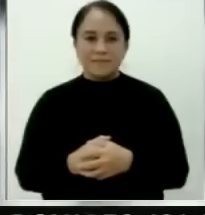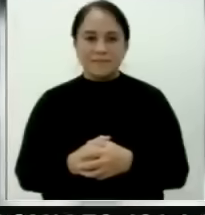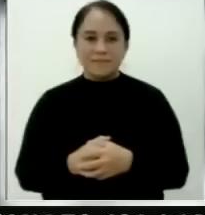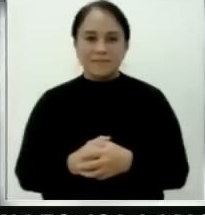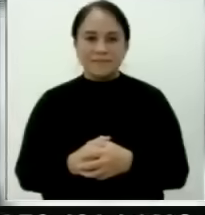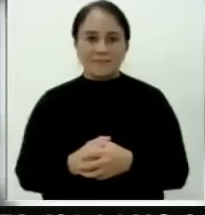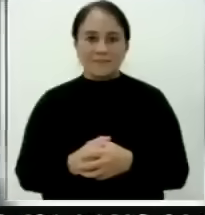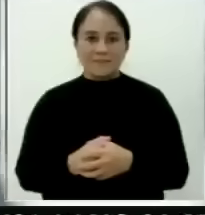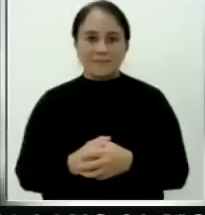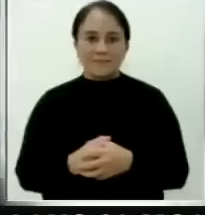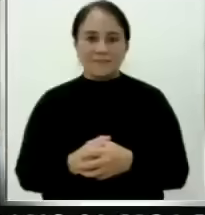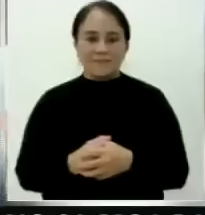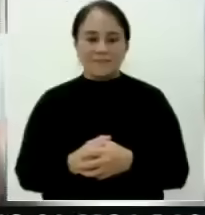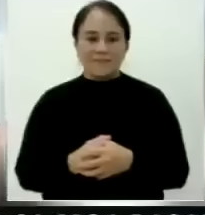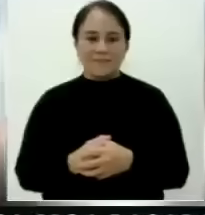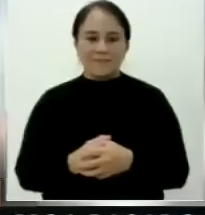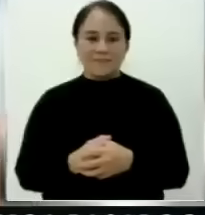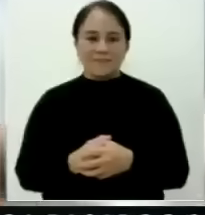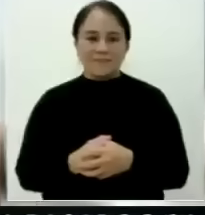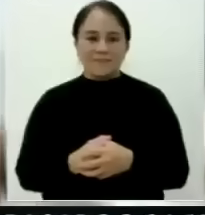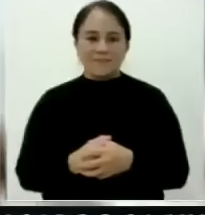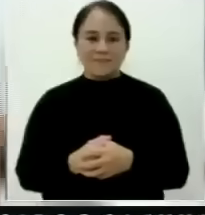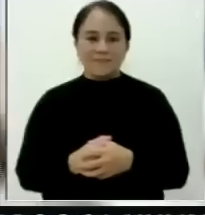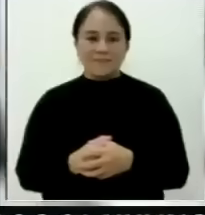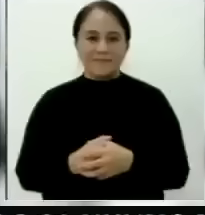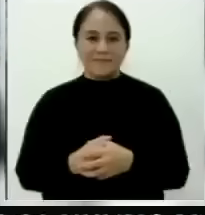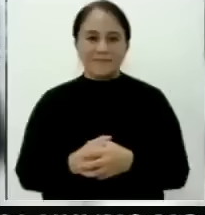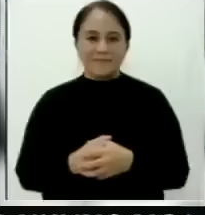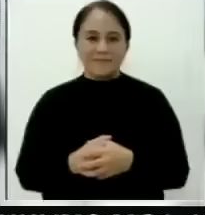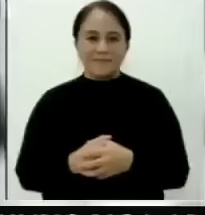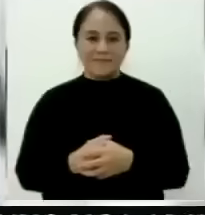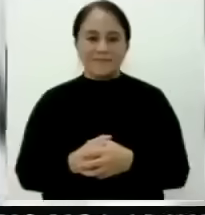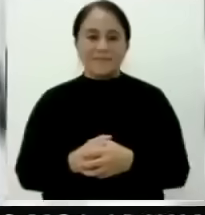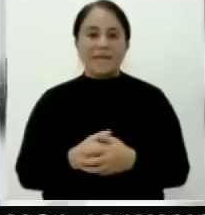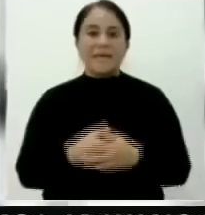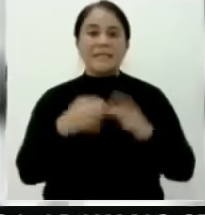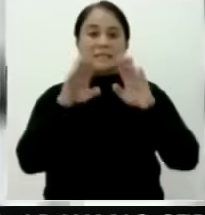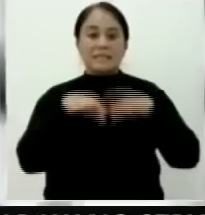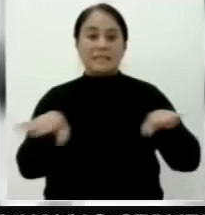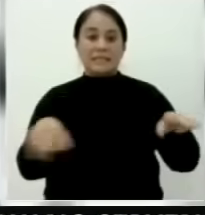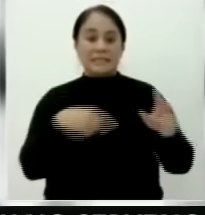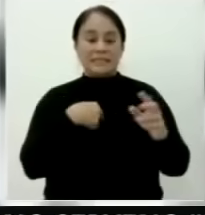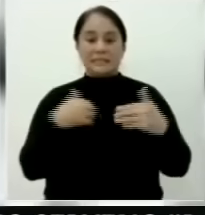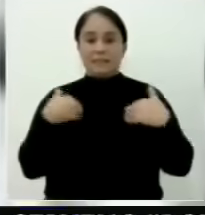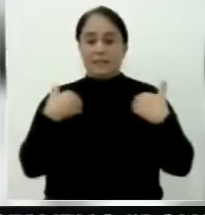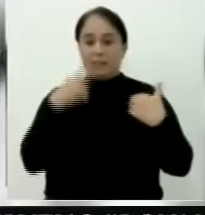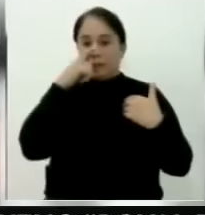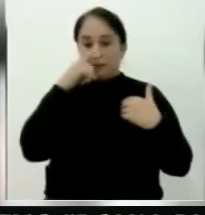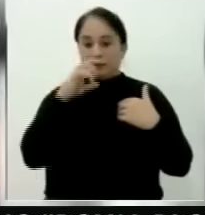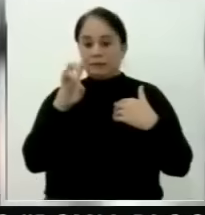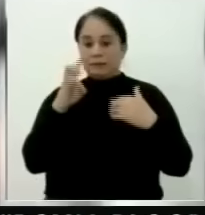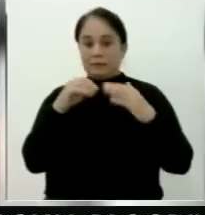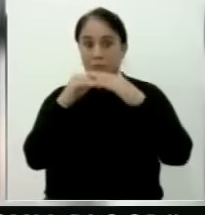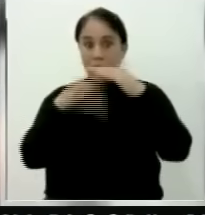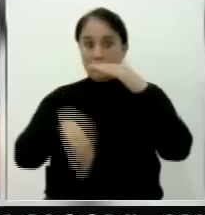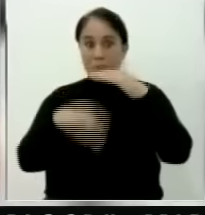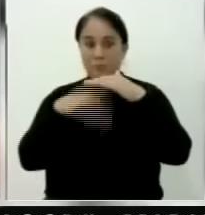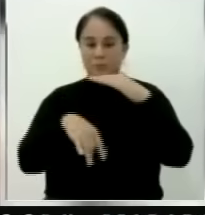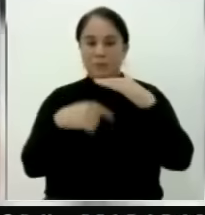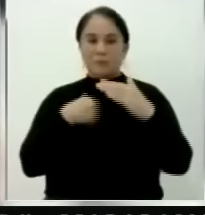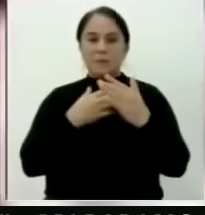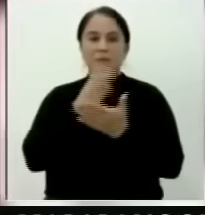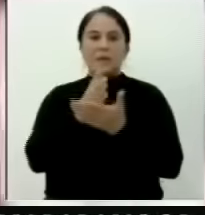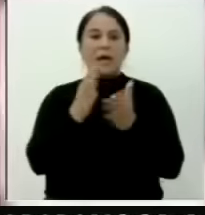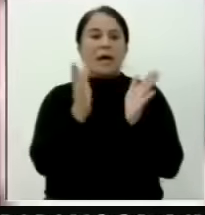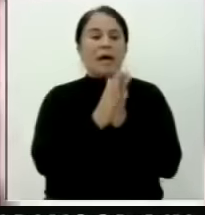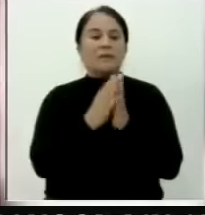napasugod naman sa Navotas Police ang mga magulang na ito. Ang mga anak daw kasi nilang menor de edad na nagpaalam na magpa-practice lang ng sayo para sa